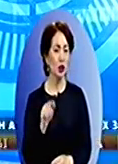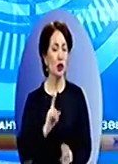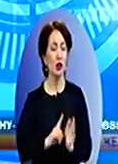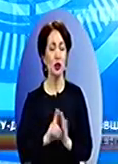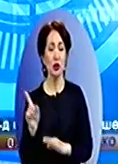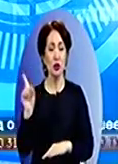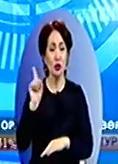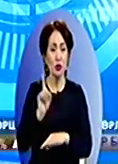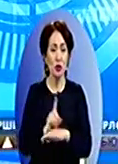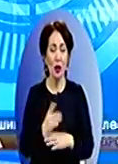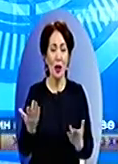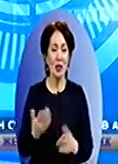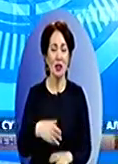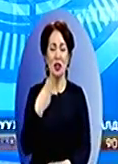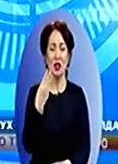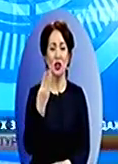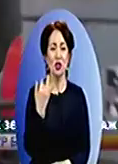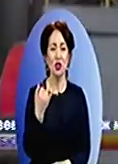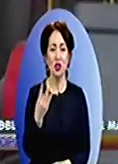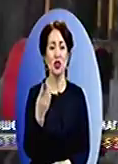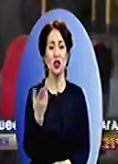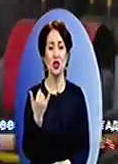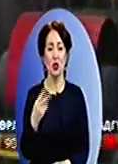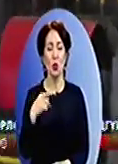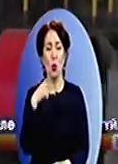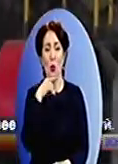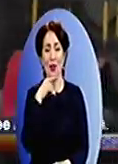улааны уурхай байлаа.